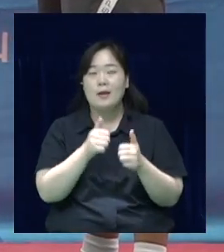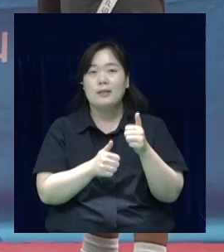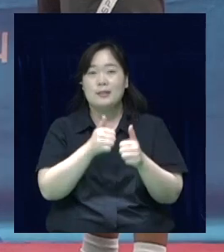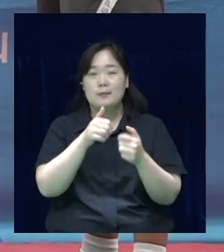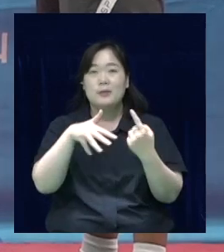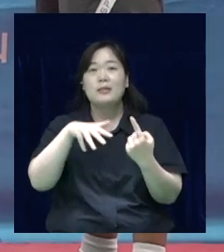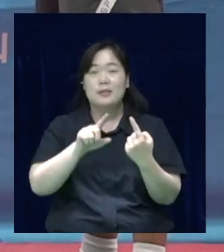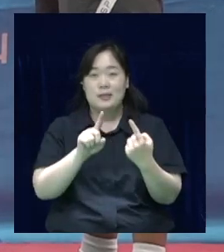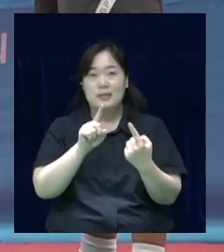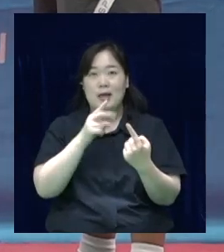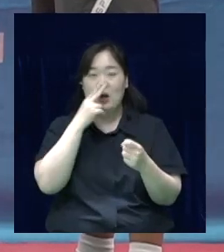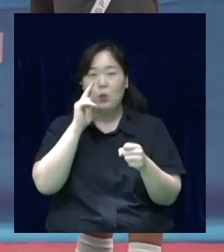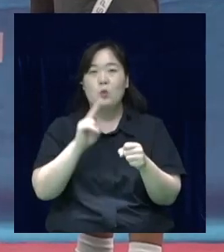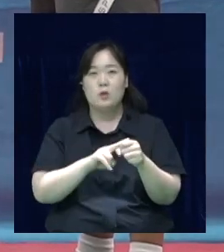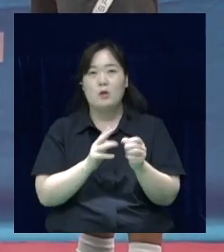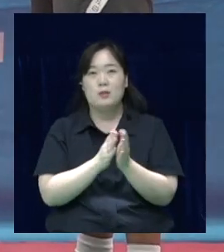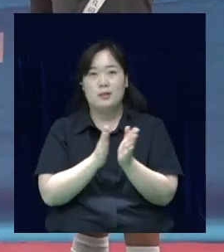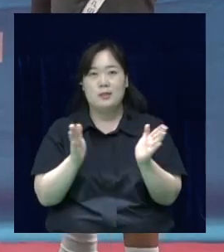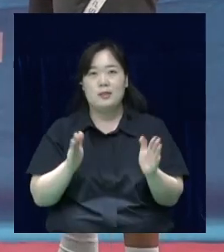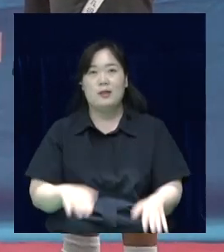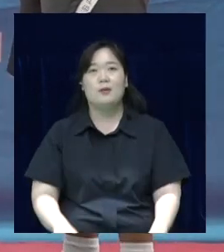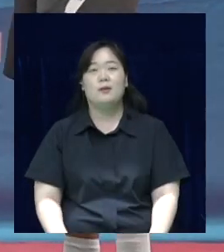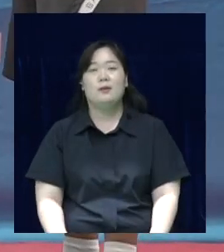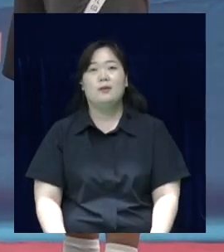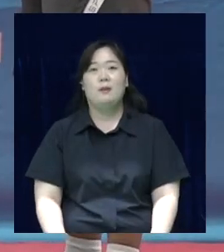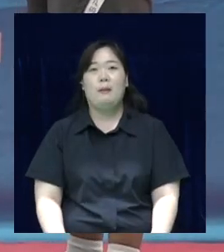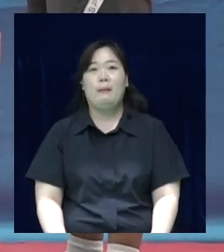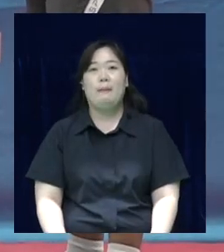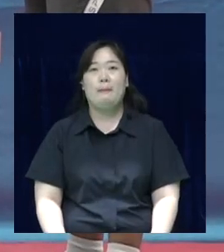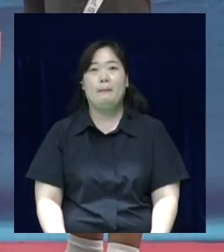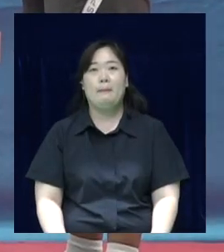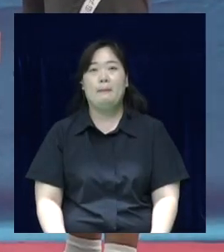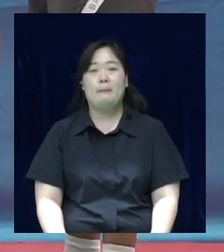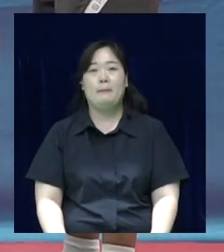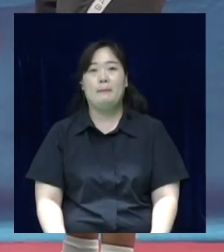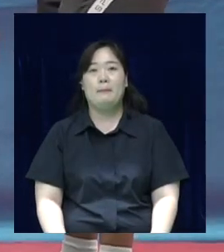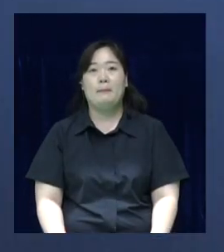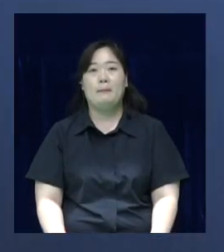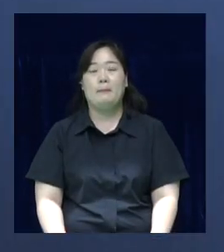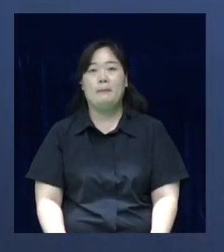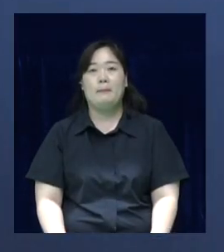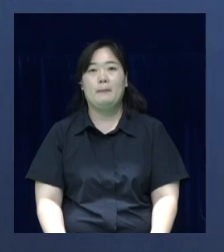시도 70kg 이어집니다.